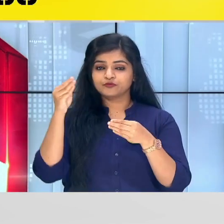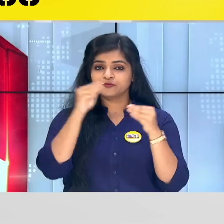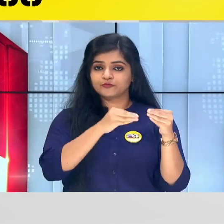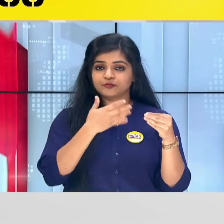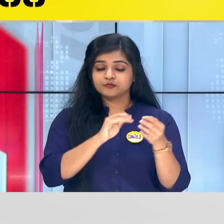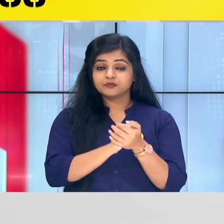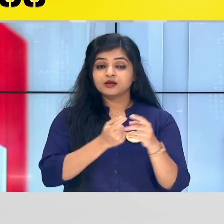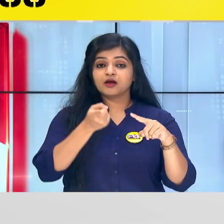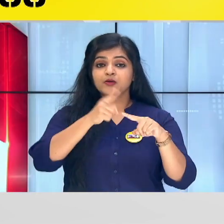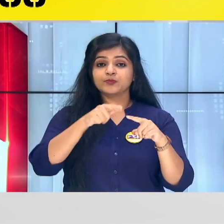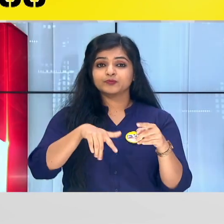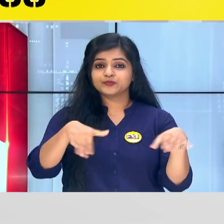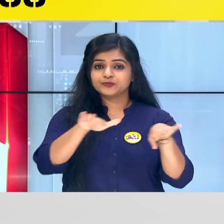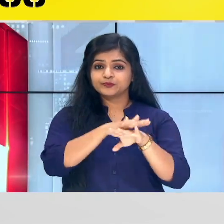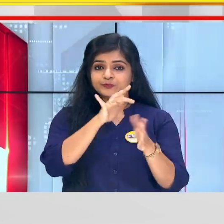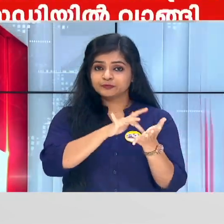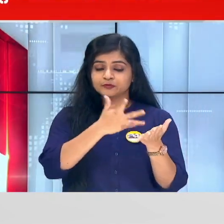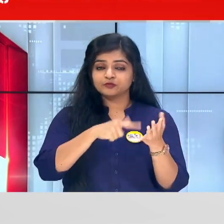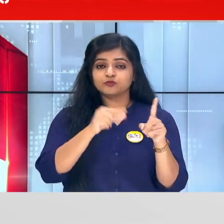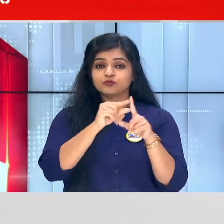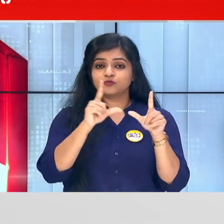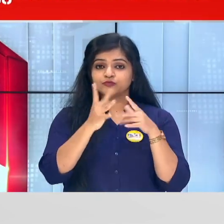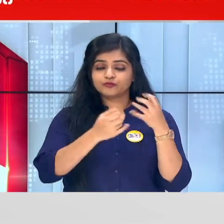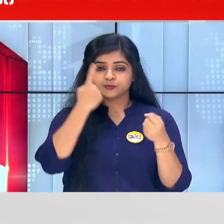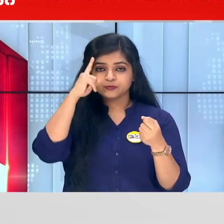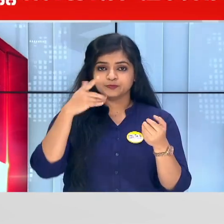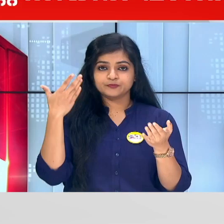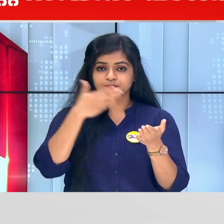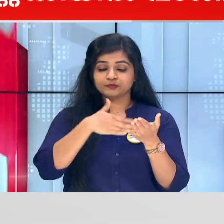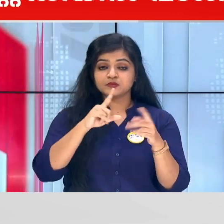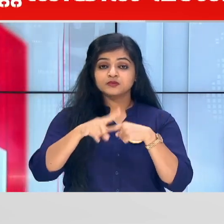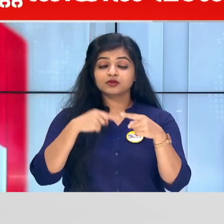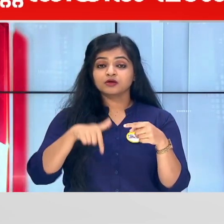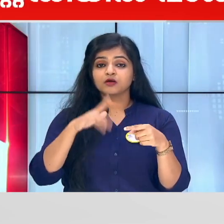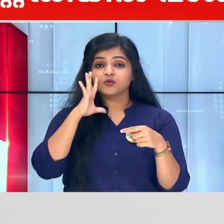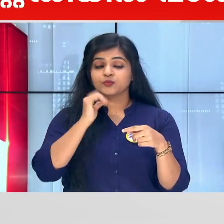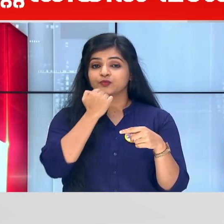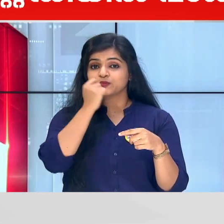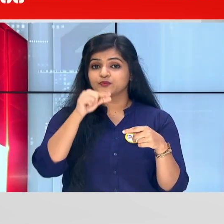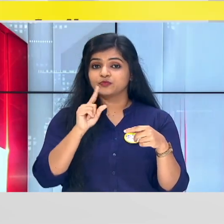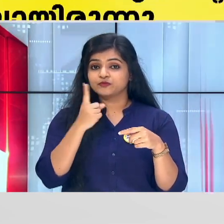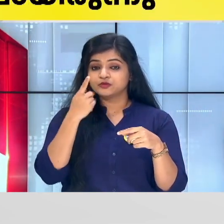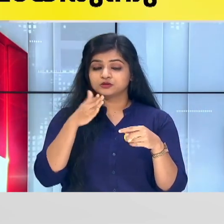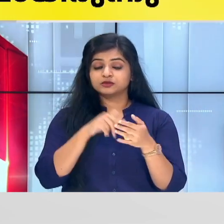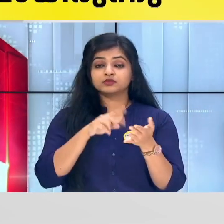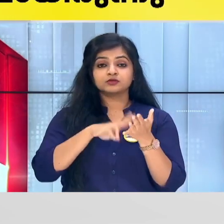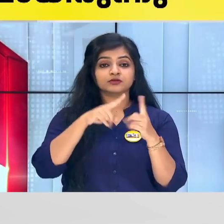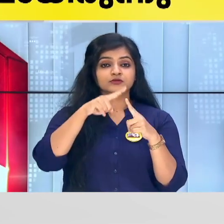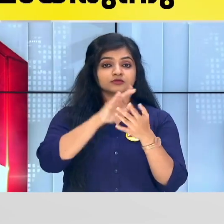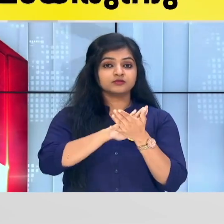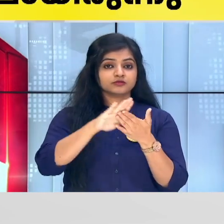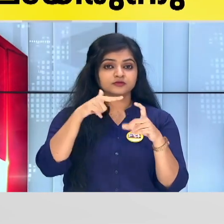ഉൾപ്പെടെ എത്തിച്ചുകൊണ്ട് തെളിവെടുക്കുക എന്നുള്ളതാണ് ഏറ്റവും പ്രധാനപ്പെട്ട കാര്യം. നാളെ ഈ കേസിലെ മുഖ്യപ്രതിയായിട്ടുള്ള നിതീഷിനെ കൂടി കസ്റ്റഡിയിൽ വാങ്ങാനുള്ള ഒരു നീക്കം